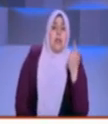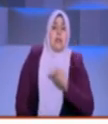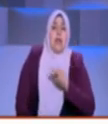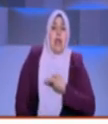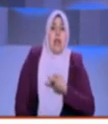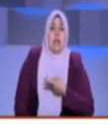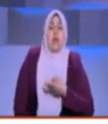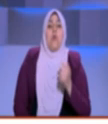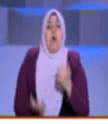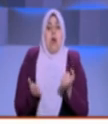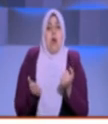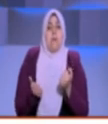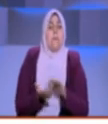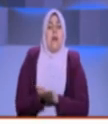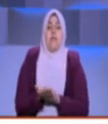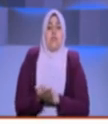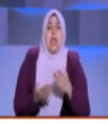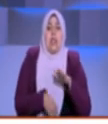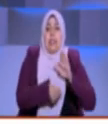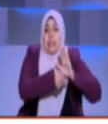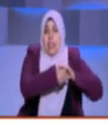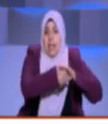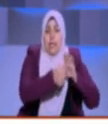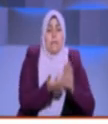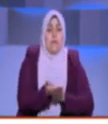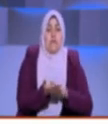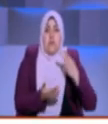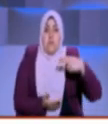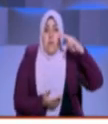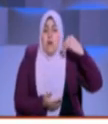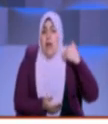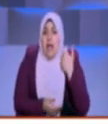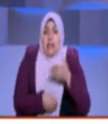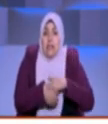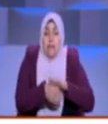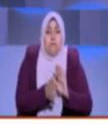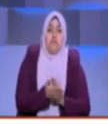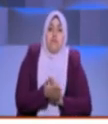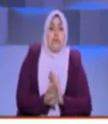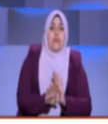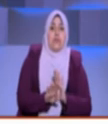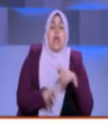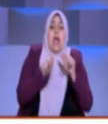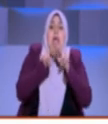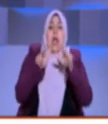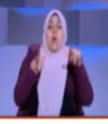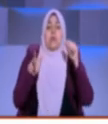هناك أي دلائل لهذه الارتفاعات، ولكن ربما كما أعلنه وزير